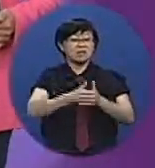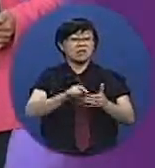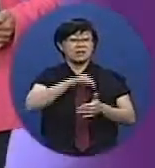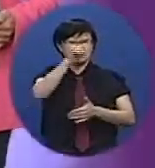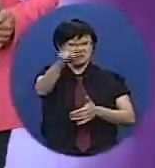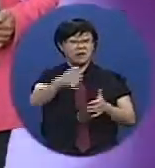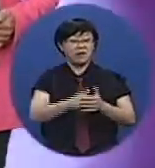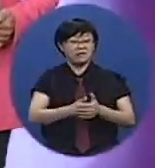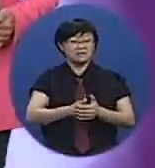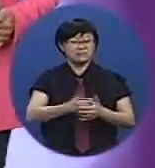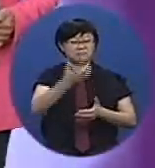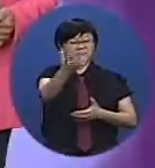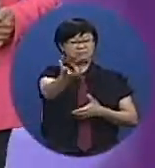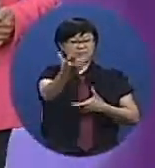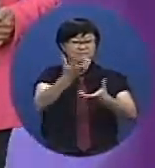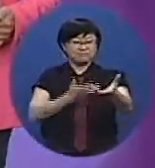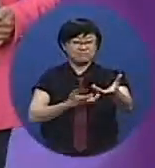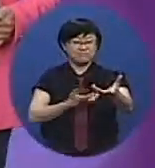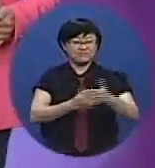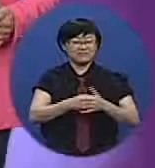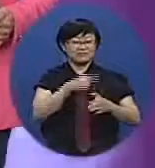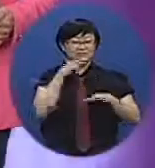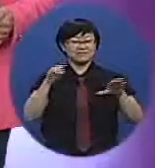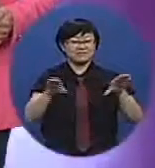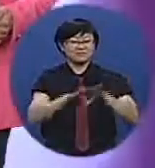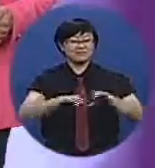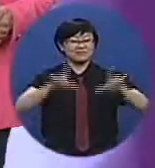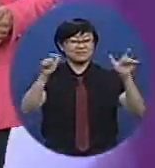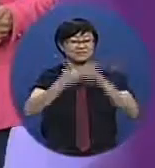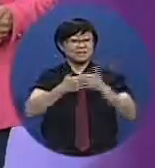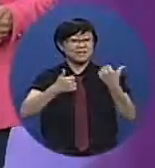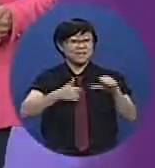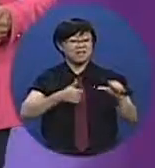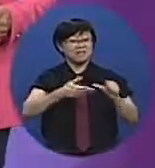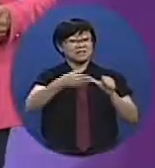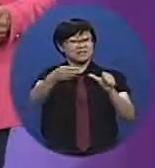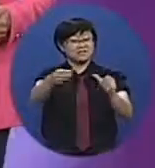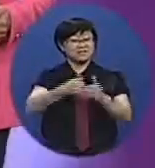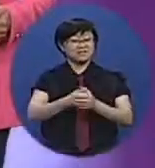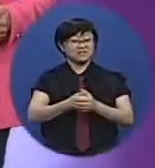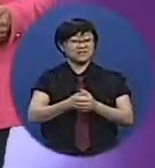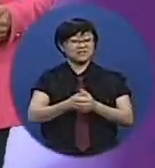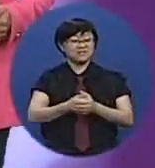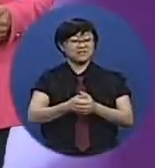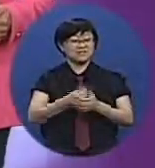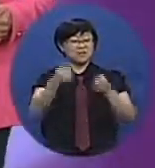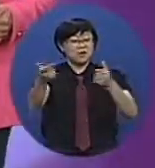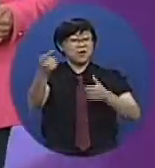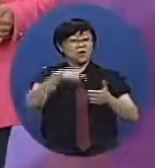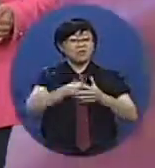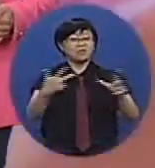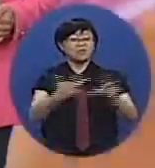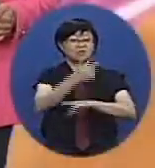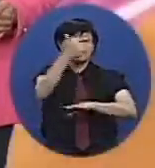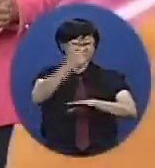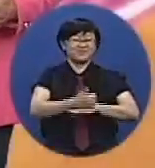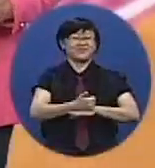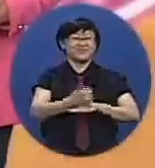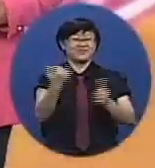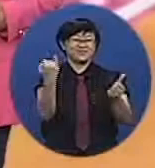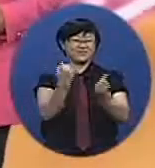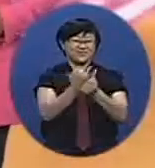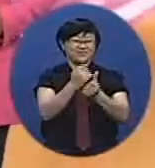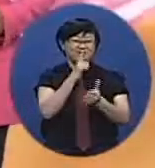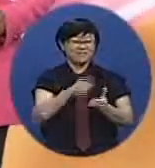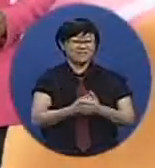네. 일요일 날 오후에 아들이 또 여기 모시러 오면 네. 또 차 타고 여기 왔다가 주말 부부입니다.